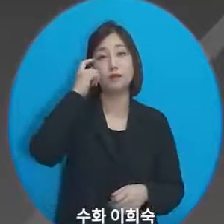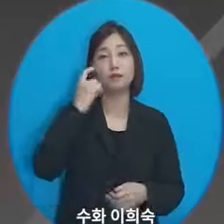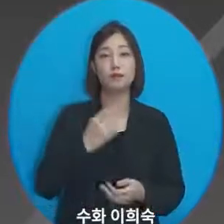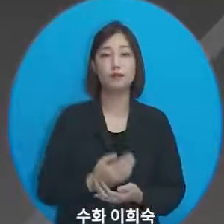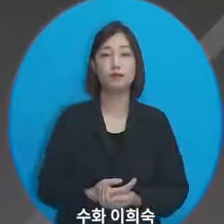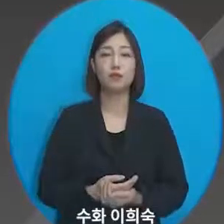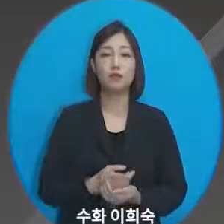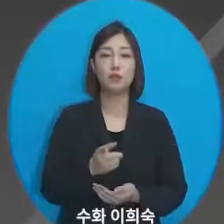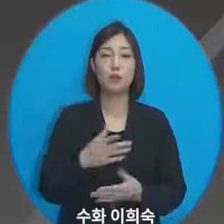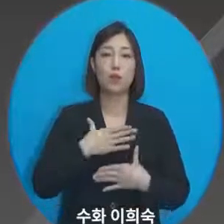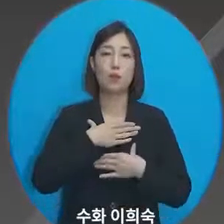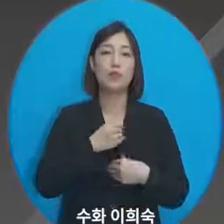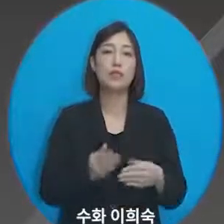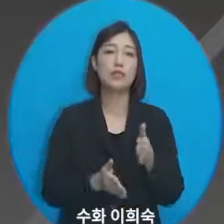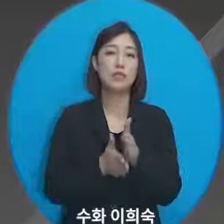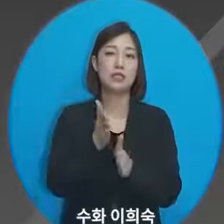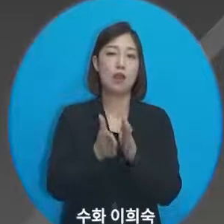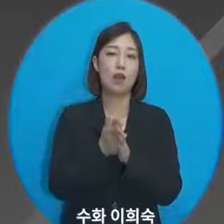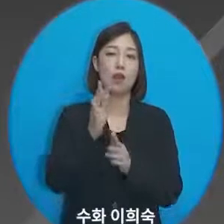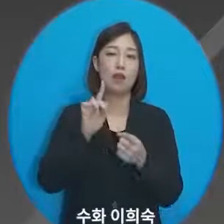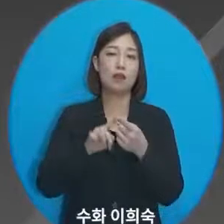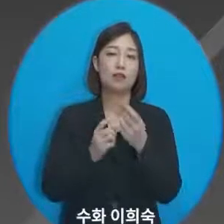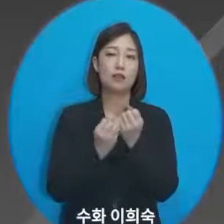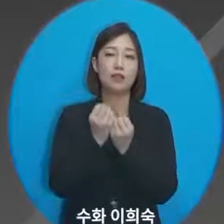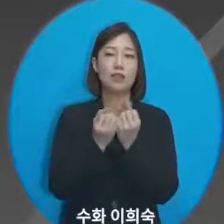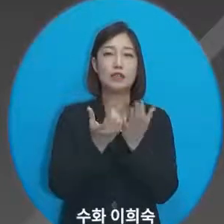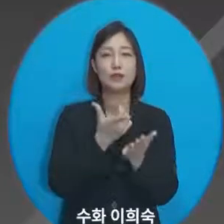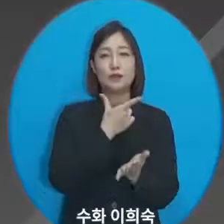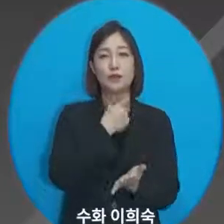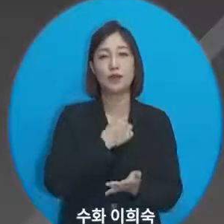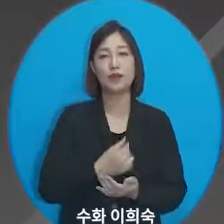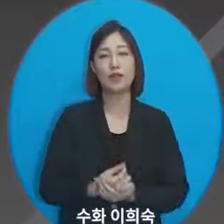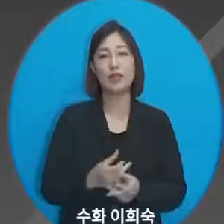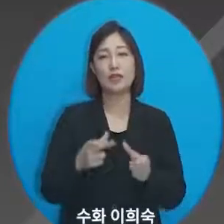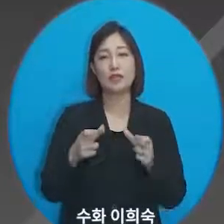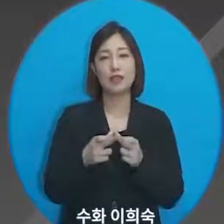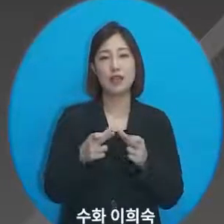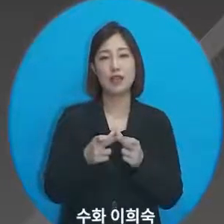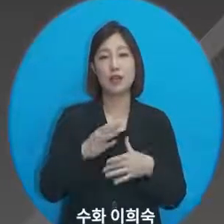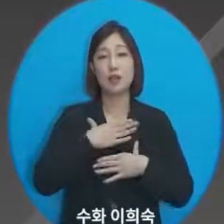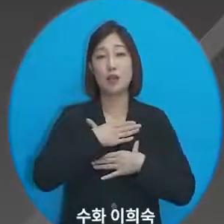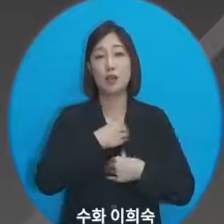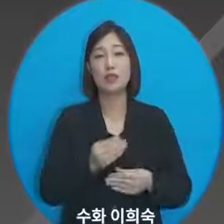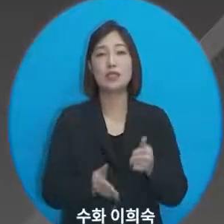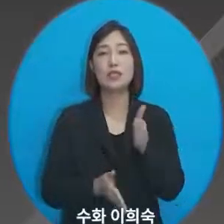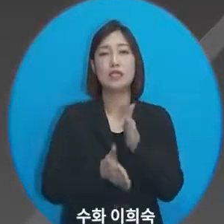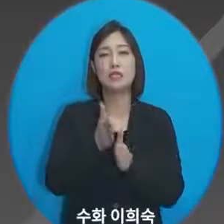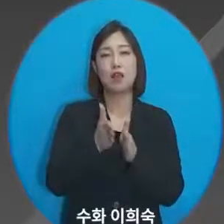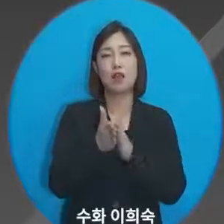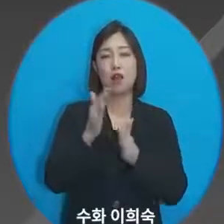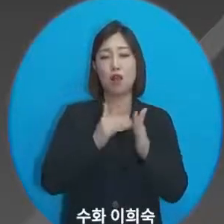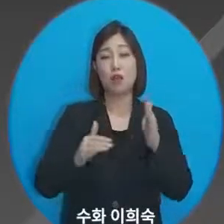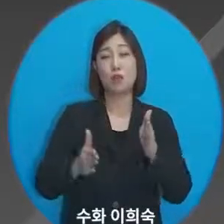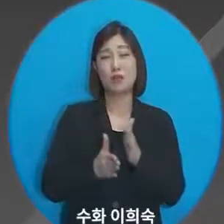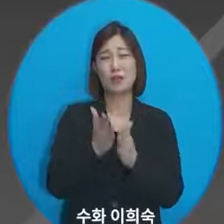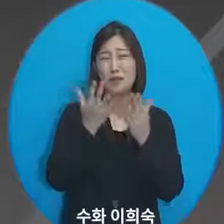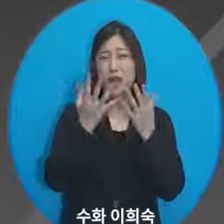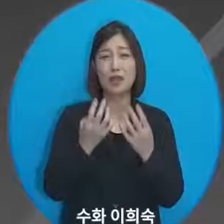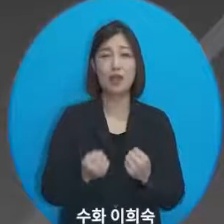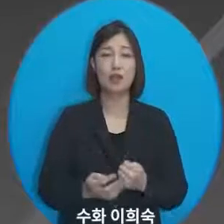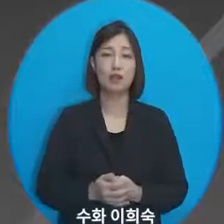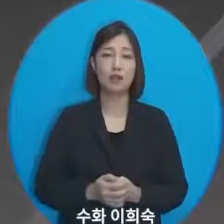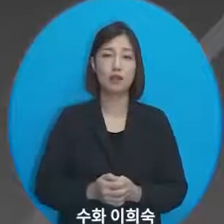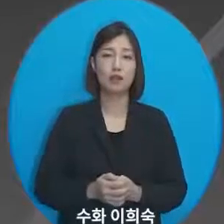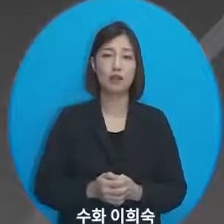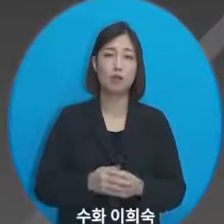또 편의시설도 말씀드리면 장애인 편의시설의 그 설치 대상과 시설은 굉장히 많습니다. 근린생활시설,